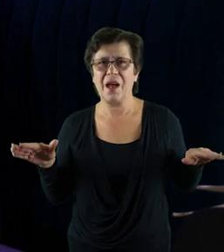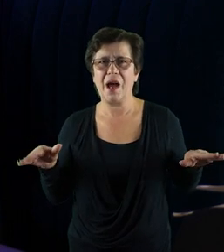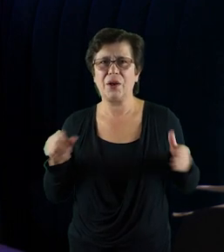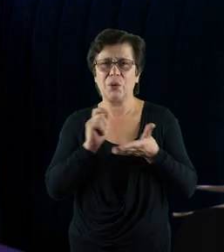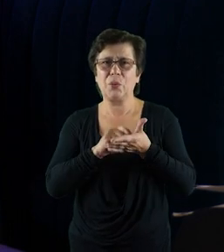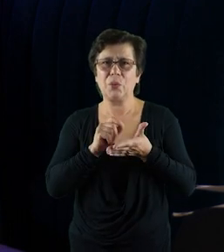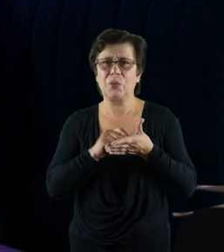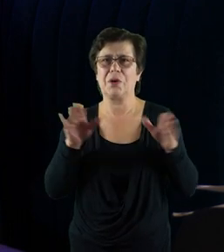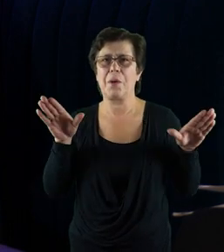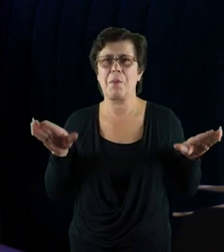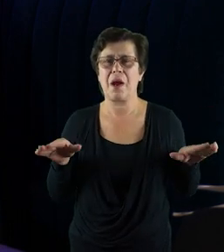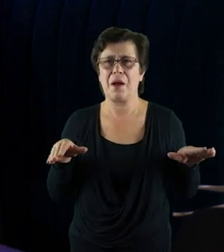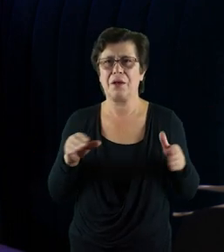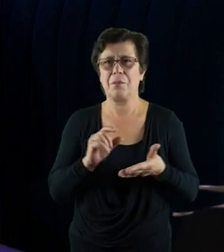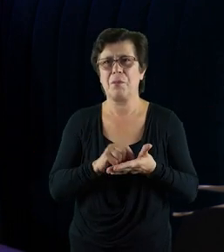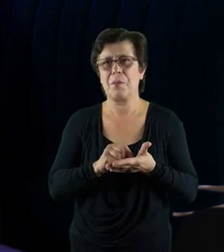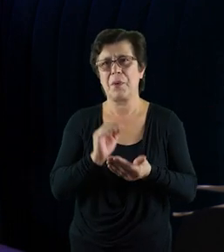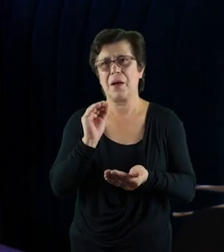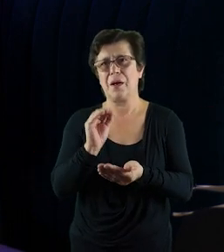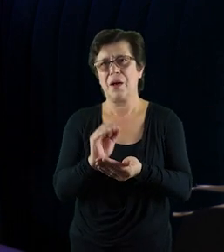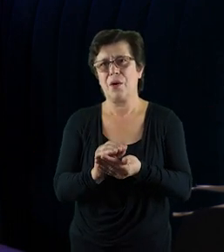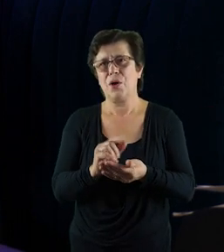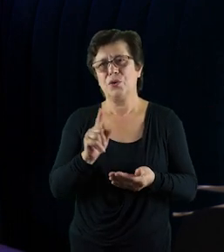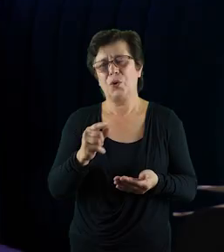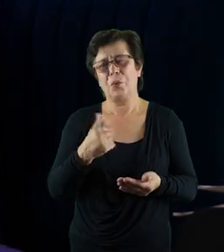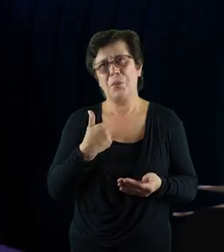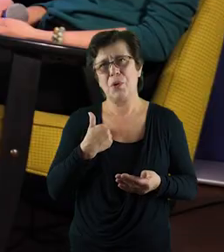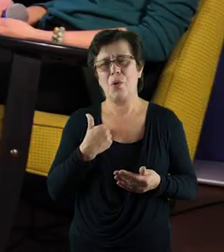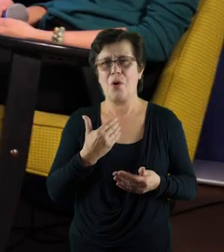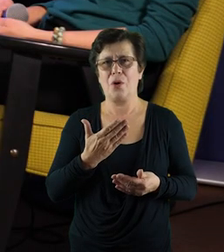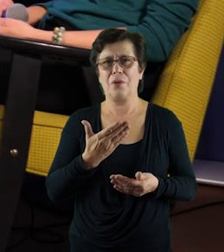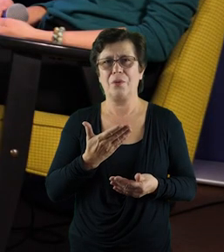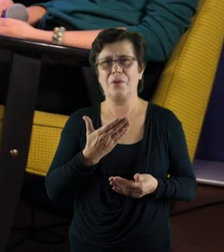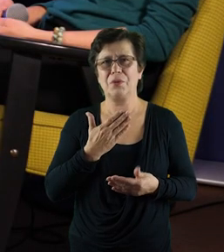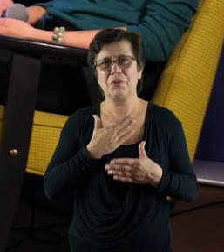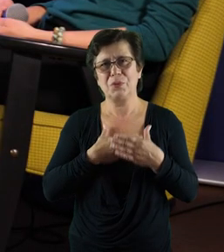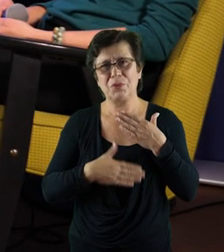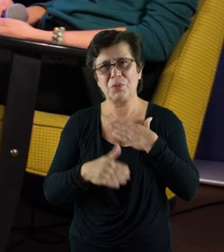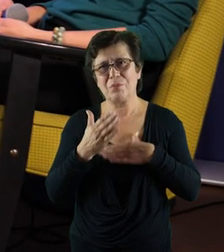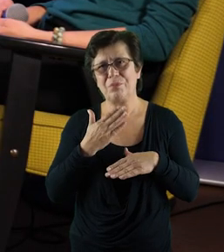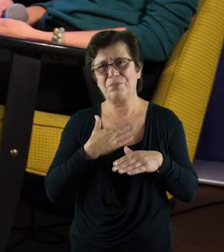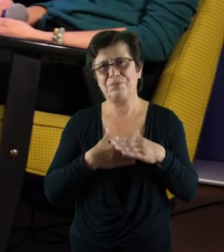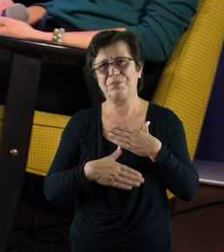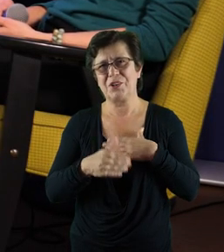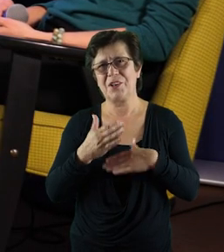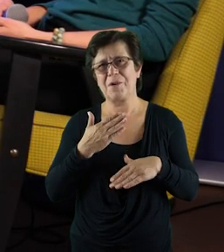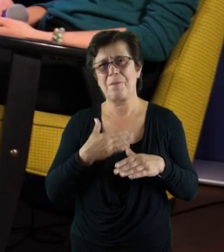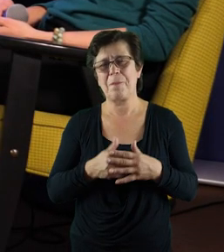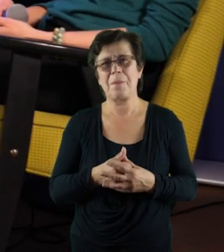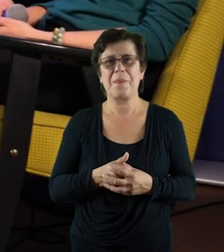dopiero kwilić. I w gruncie rzeczy to było takie czułe w jego przypadku, te wasze słabe wiersze.